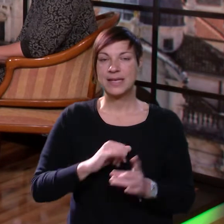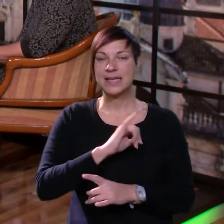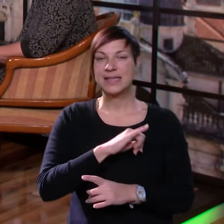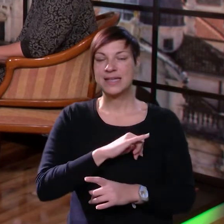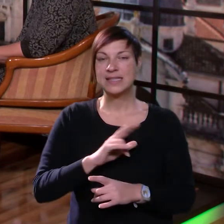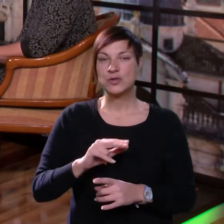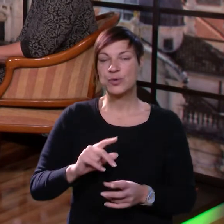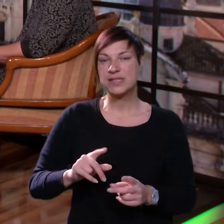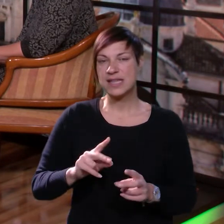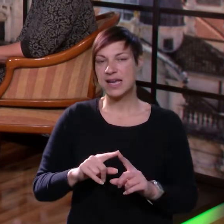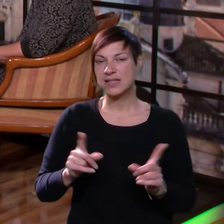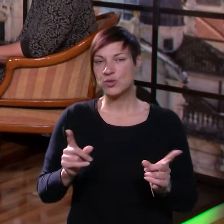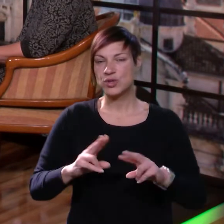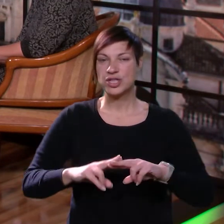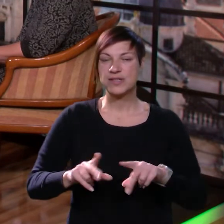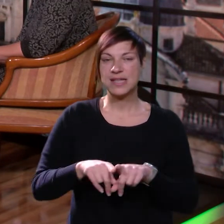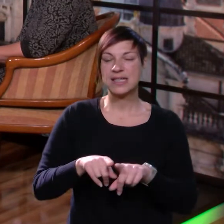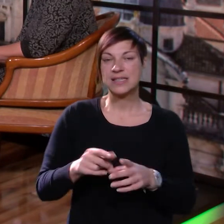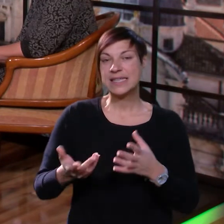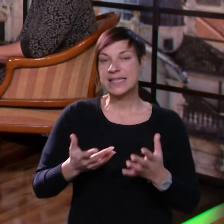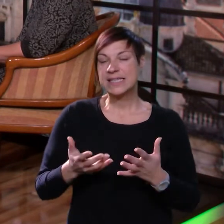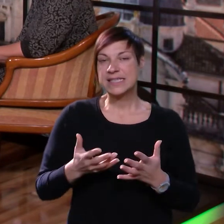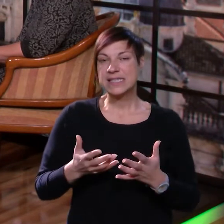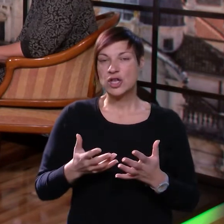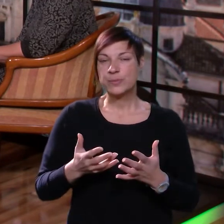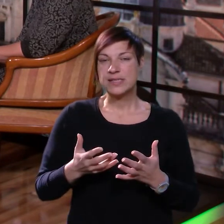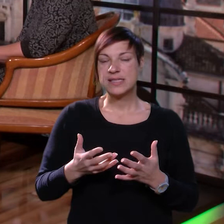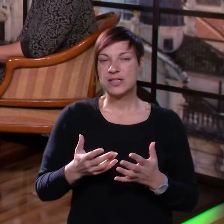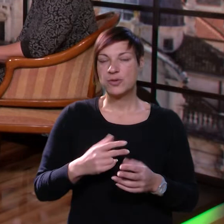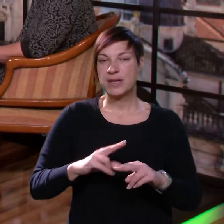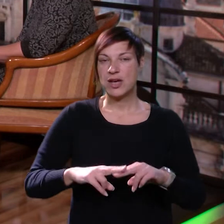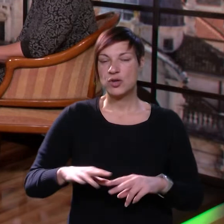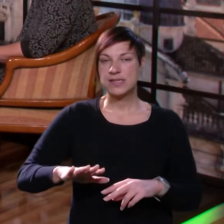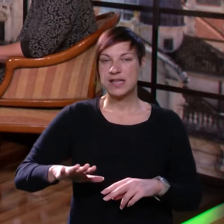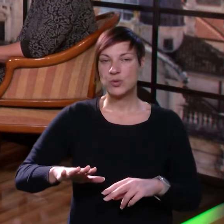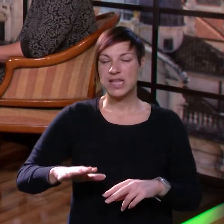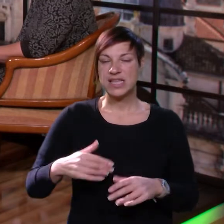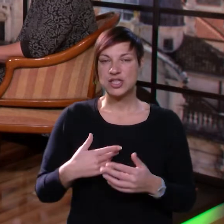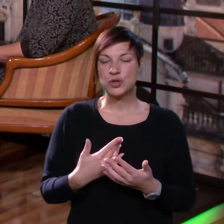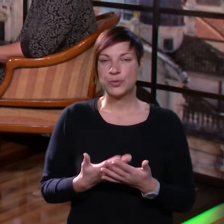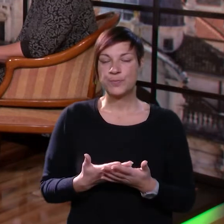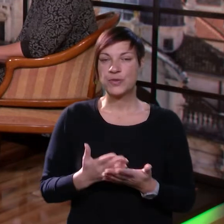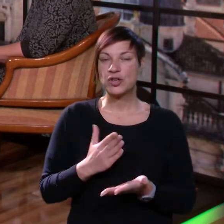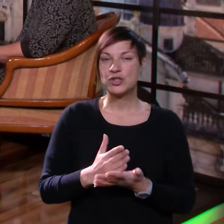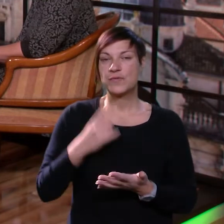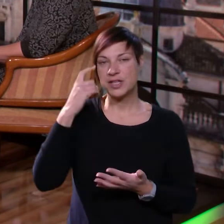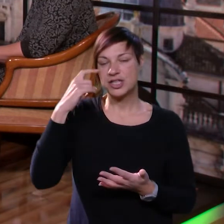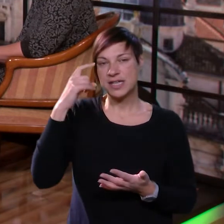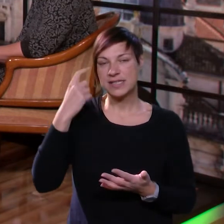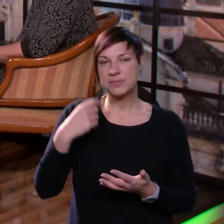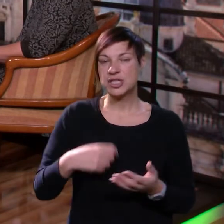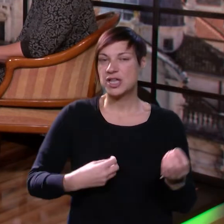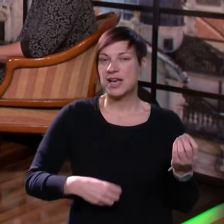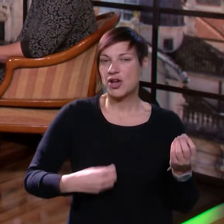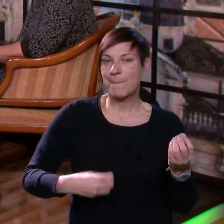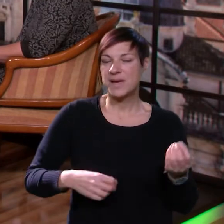interesi su postajali drugačiji ili ostajali isti s obzirom na ostalu djecu njegove generacije. Oni su već razmišljali,